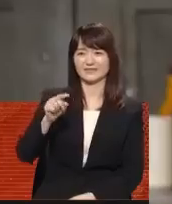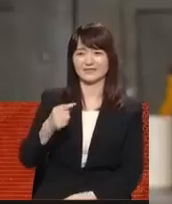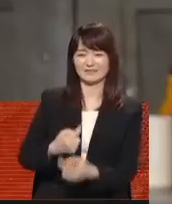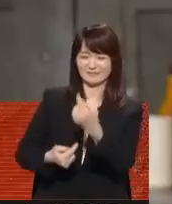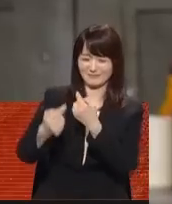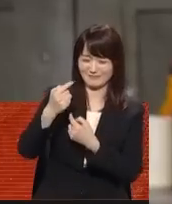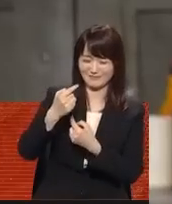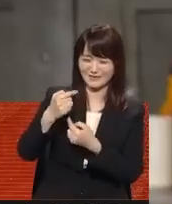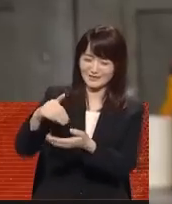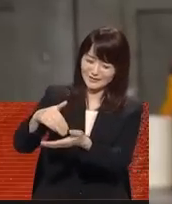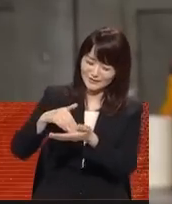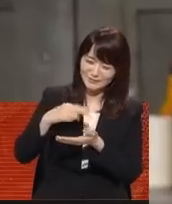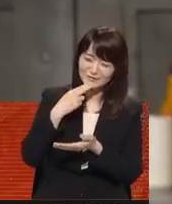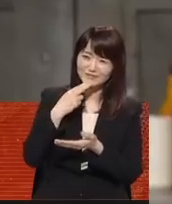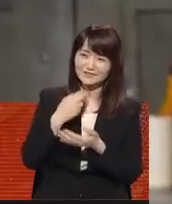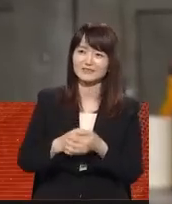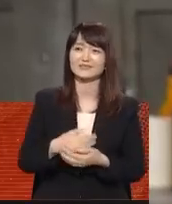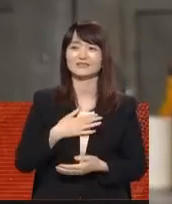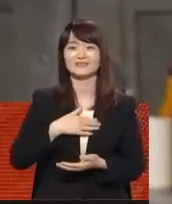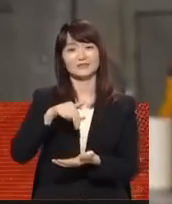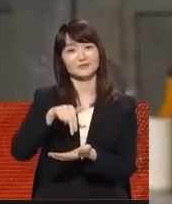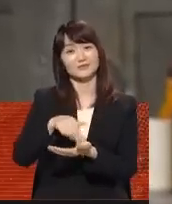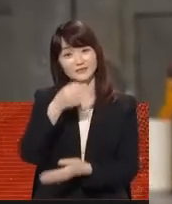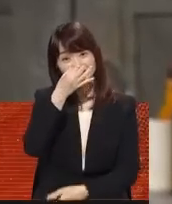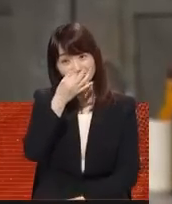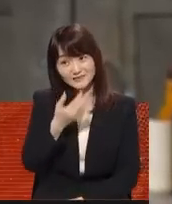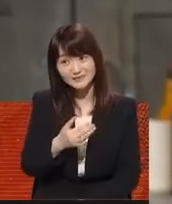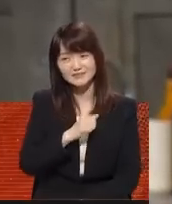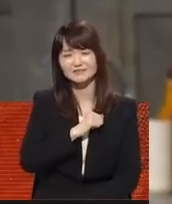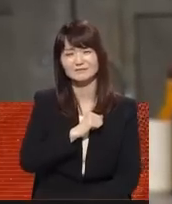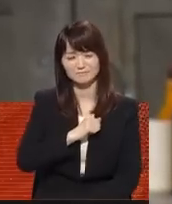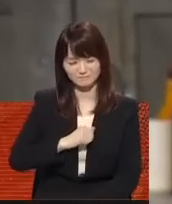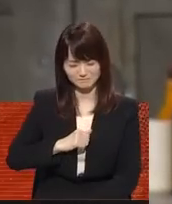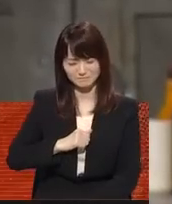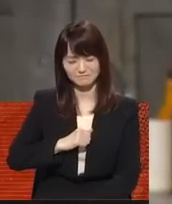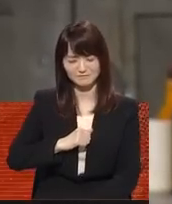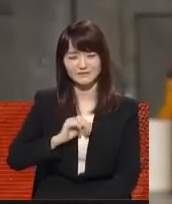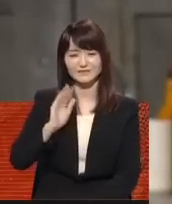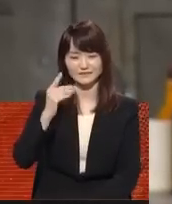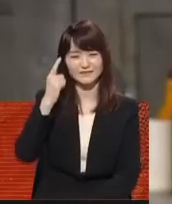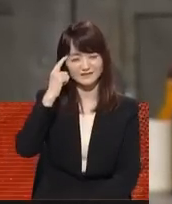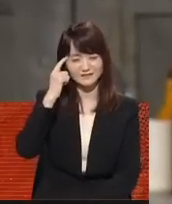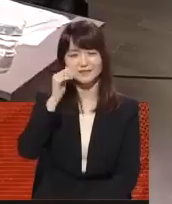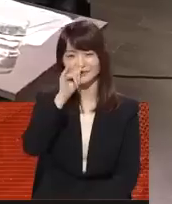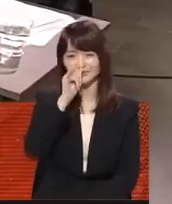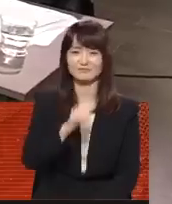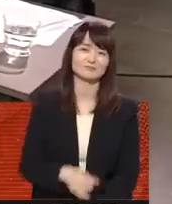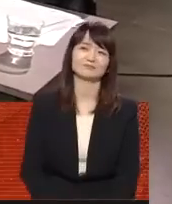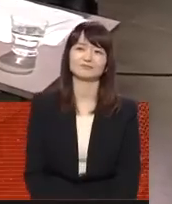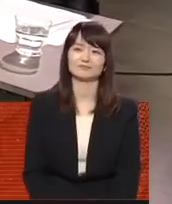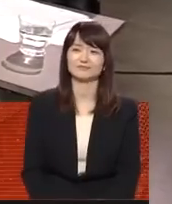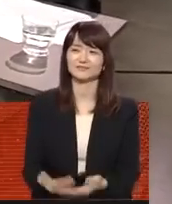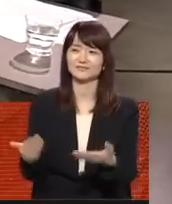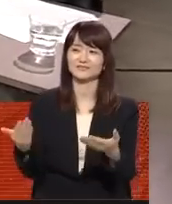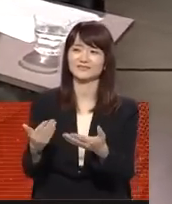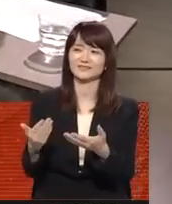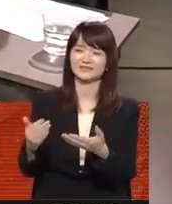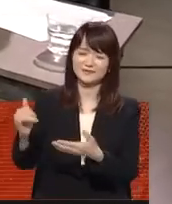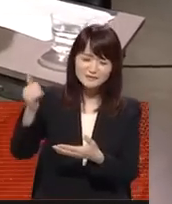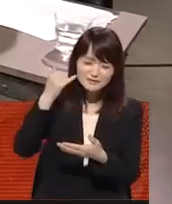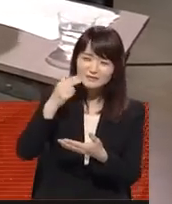지금 쉬고 있는데 제 입장에서는 힘든게 있다 하더라도 참아야 한다고 확실히 인내를 하고 있죠 항상 뭐든지 일이 안 들어오세요